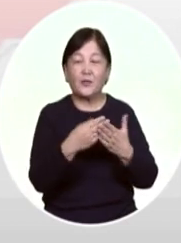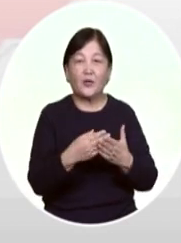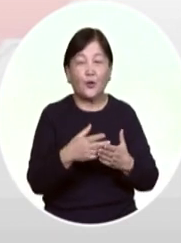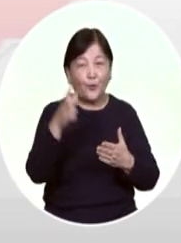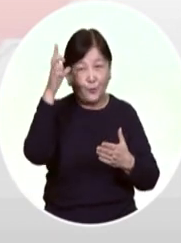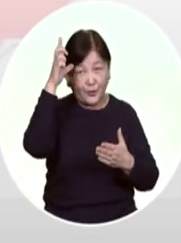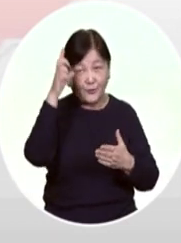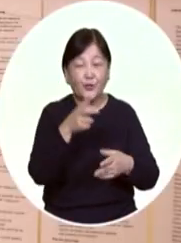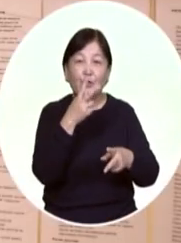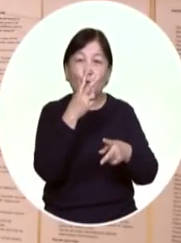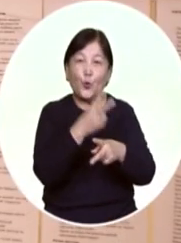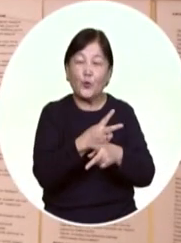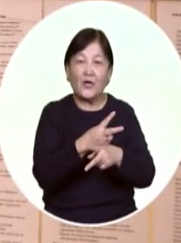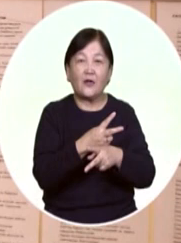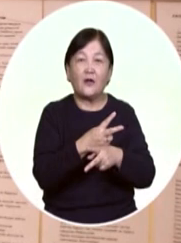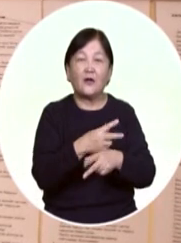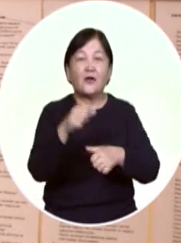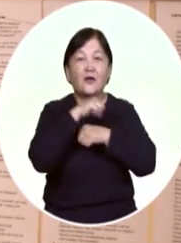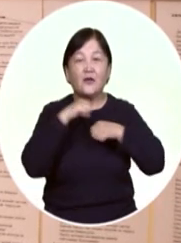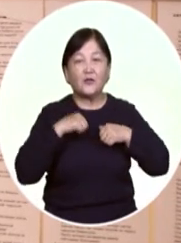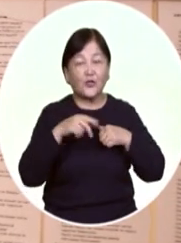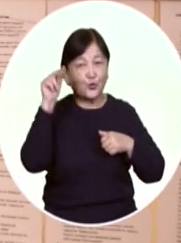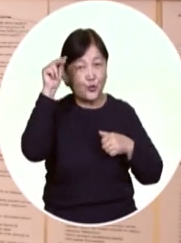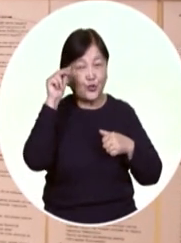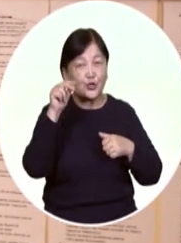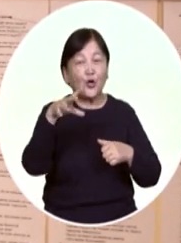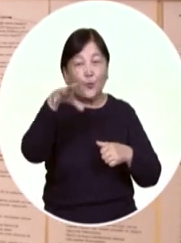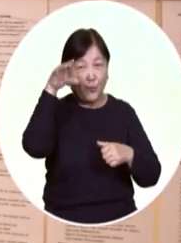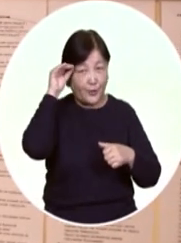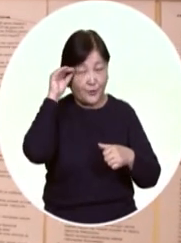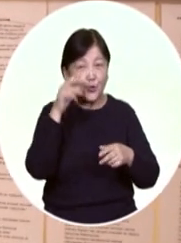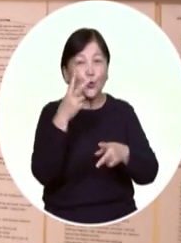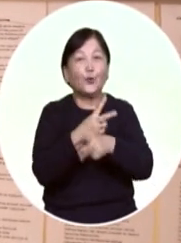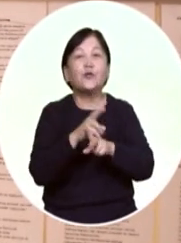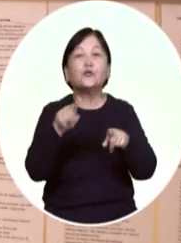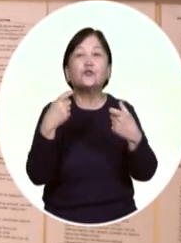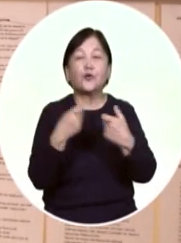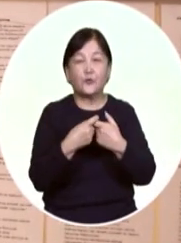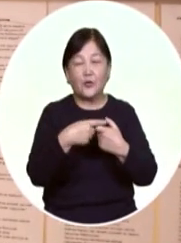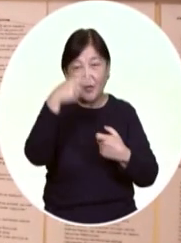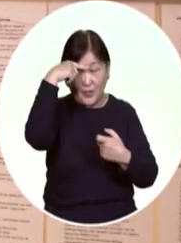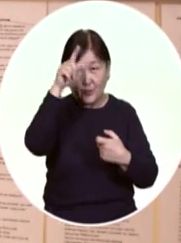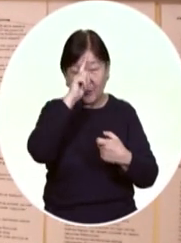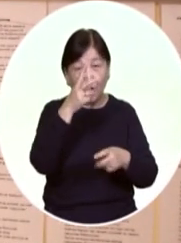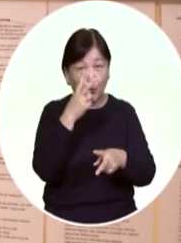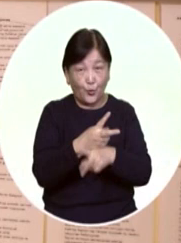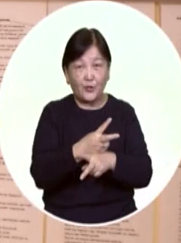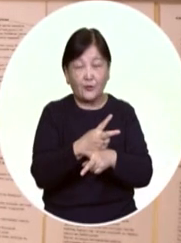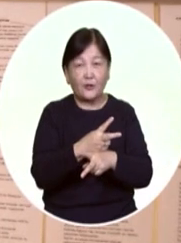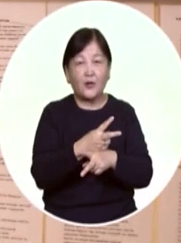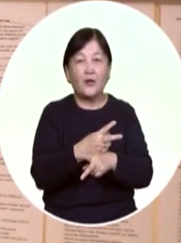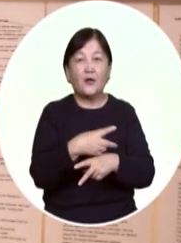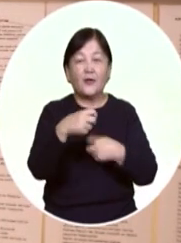боловсролын хуулиар иргэдийн сурч боловсрохтой холбогдсон харилцааг зохицуулдаг. Эрүүл мэндийн хуулиар болохоор